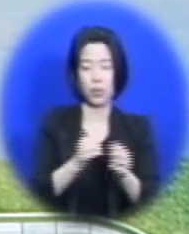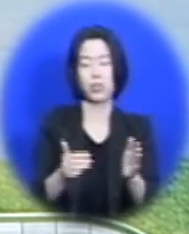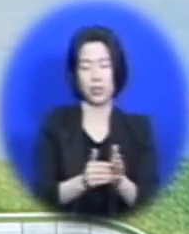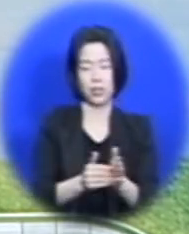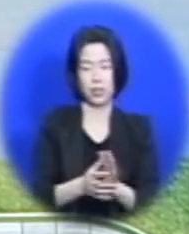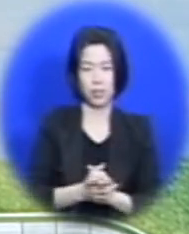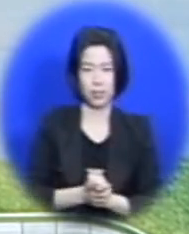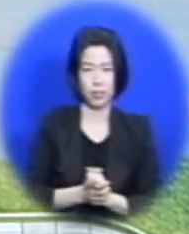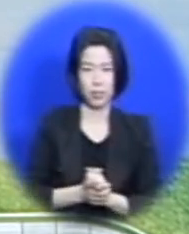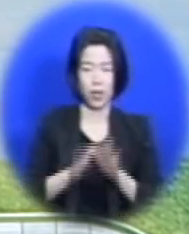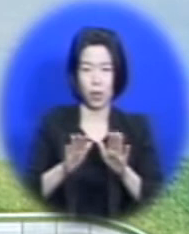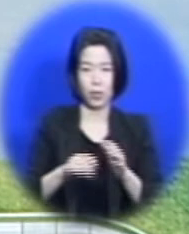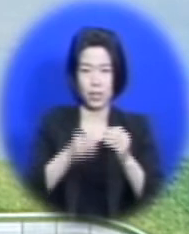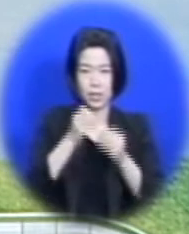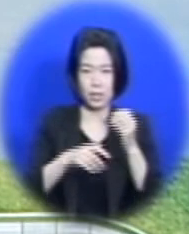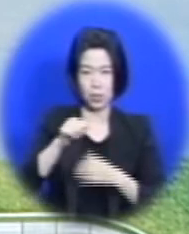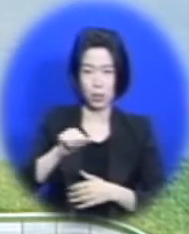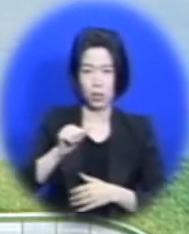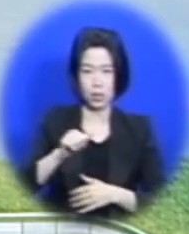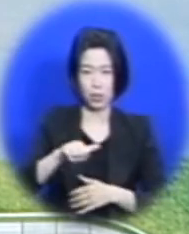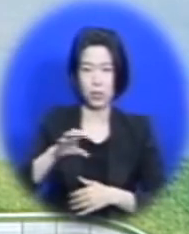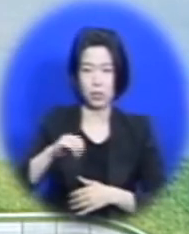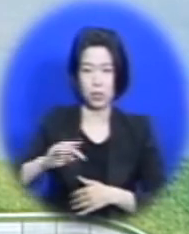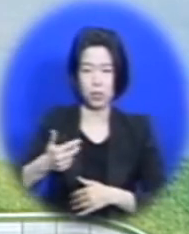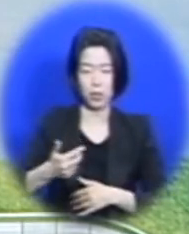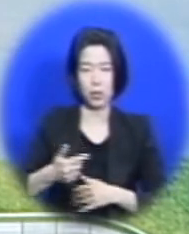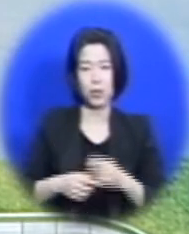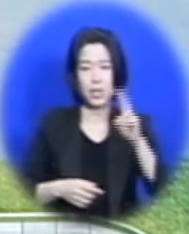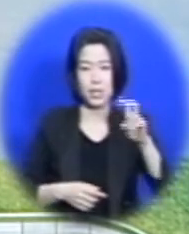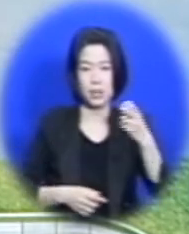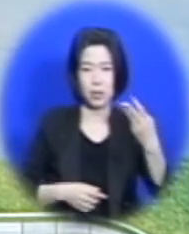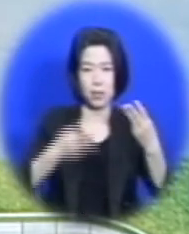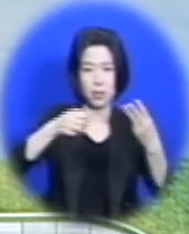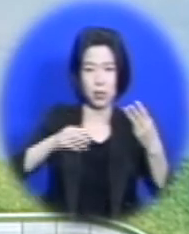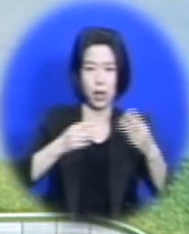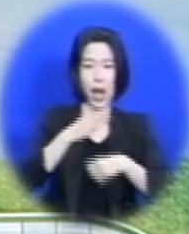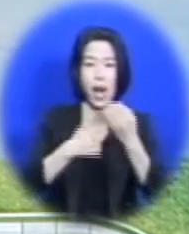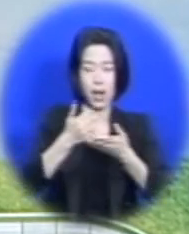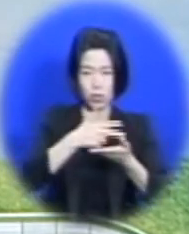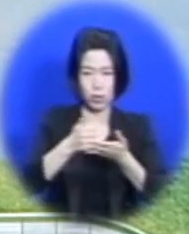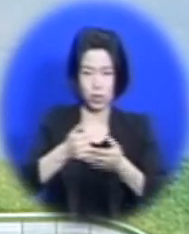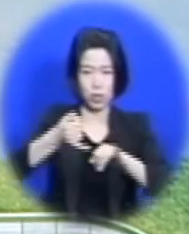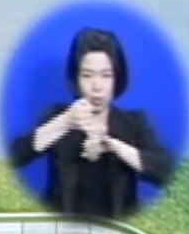끝납니다. 오늘 20편 55편도 23절을 보십시오. 하나님 주님께서는 반드시 그들을 멸망의